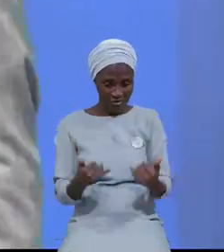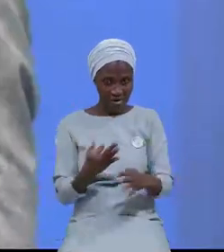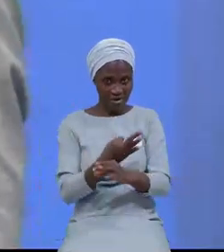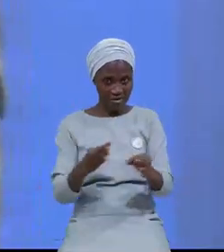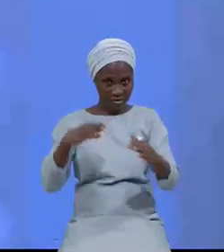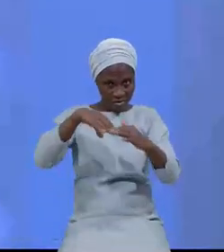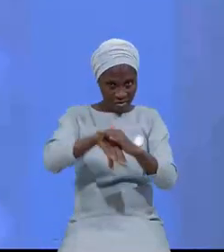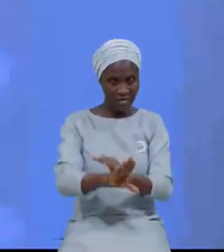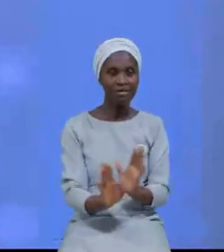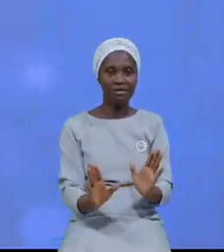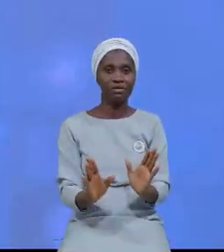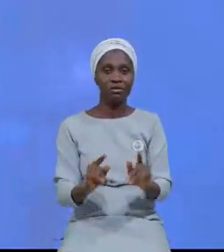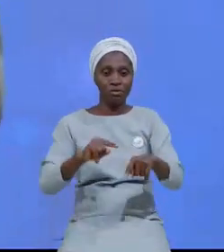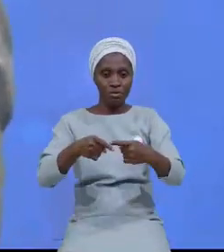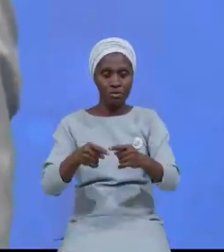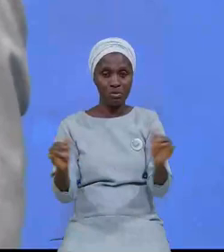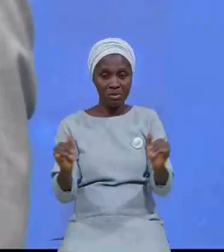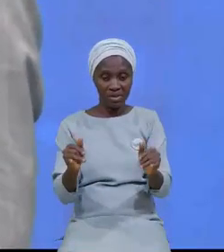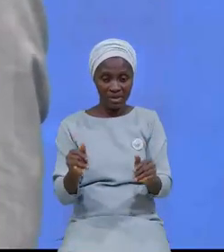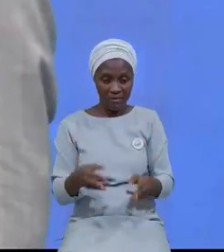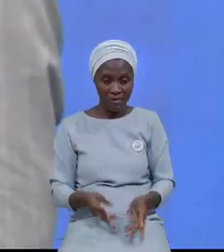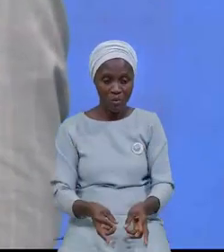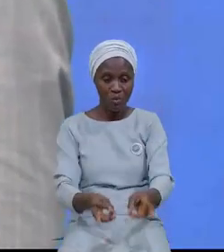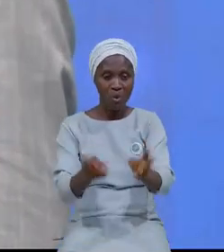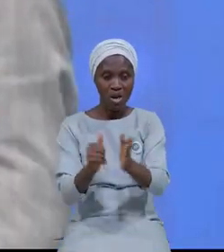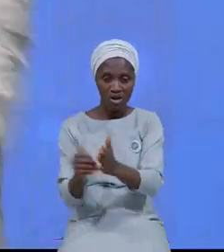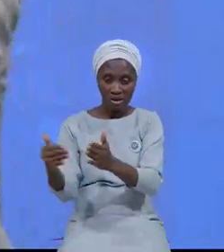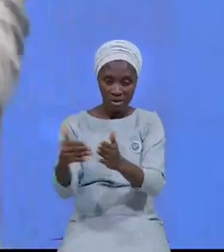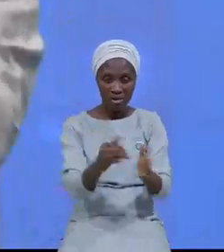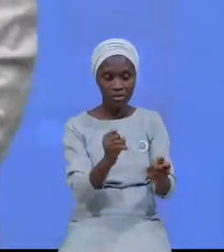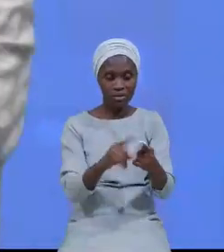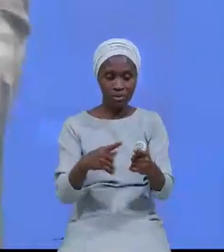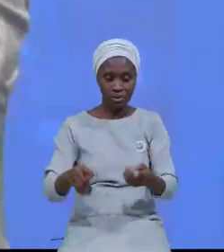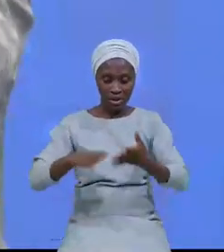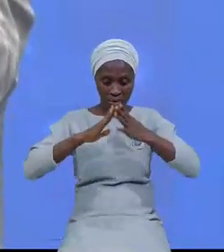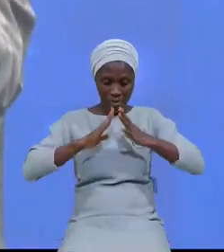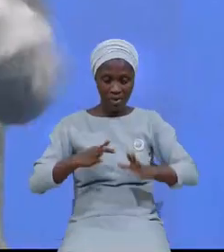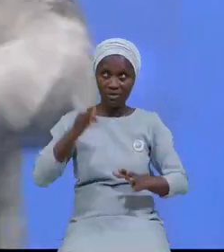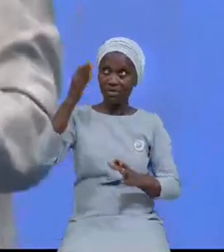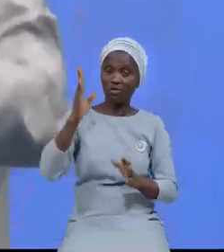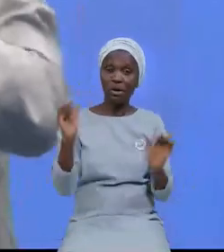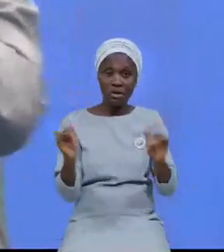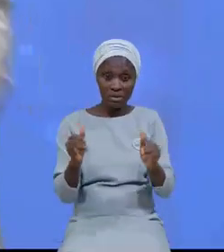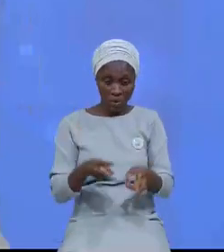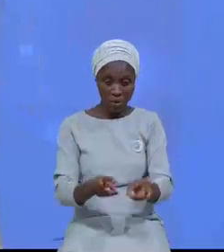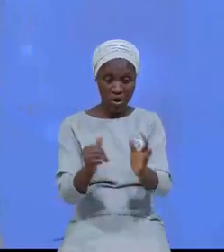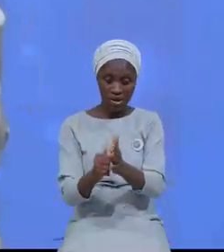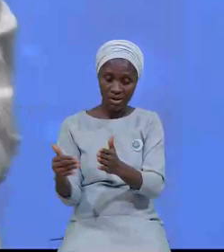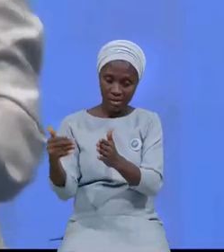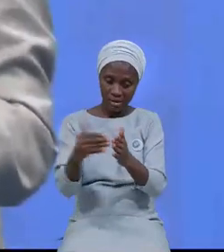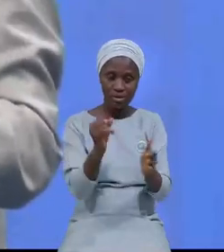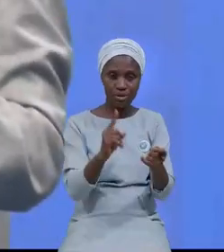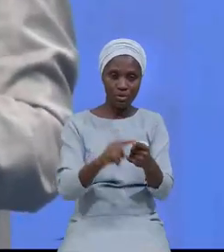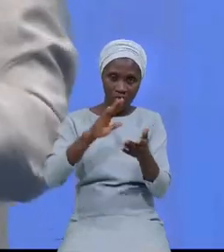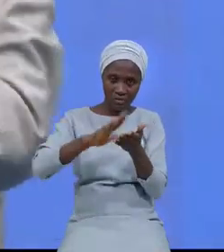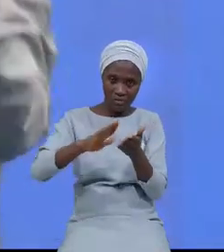route la même route qui conduit à la paix de Dieu la même route qui conduit au pardon la